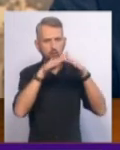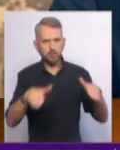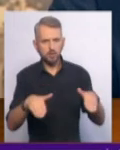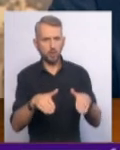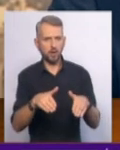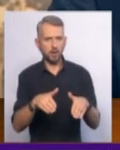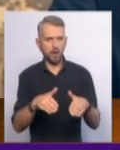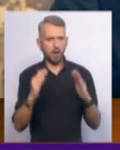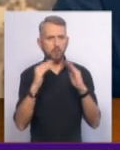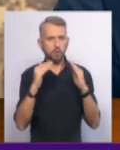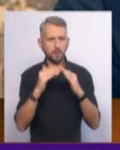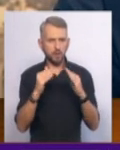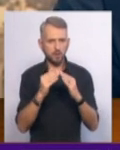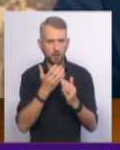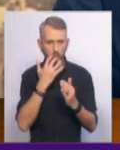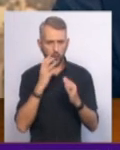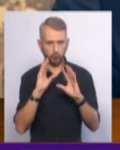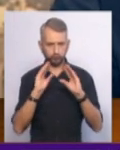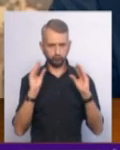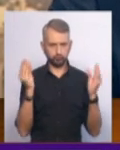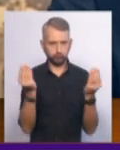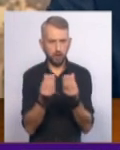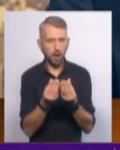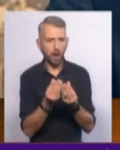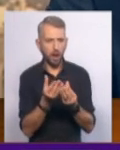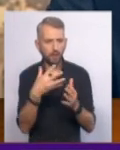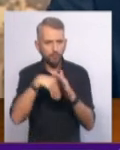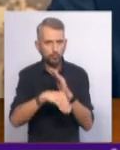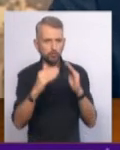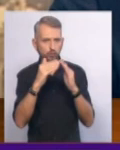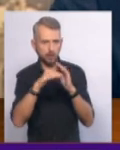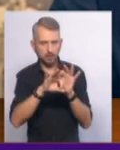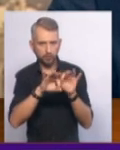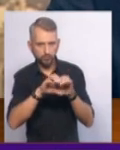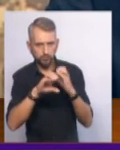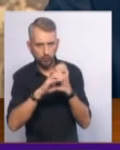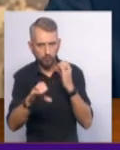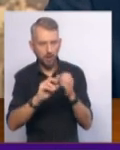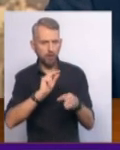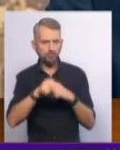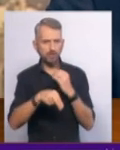утеплення будинків, а й внутрішньобудинкових мереж. Тому що якраз через мережі, через